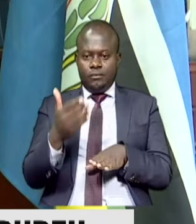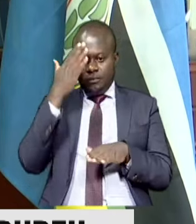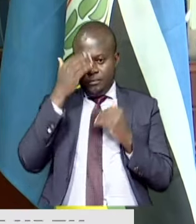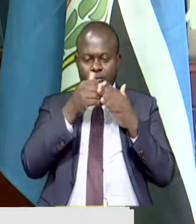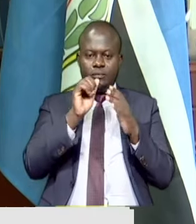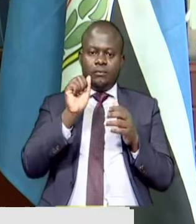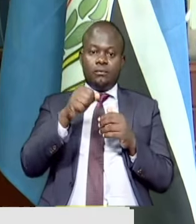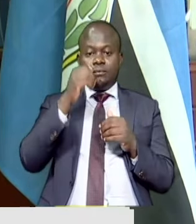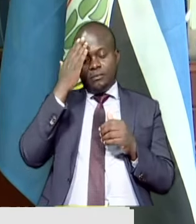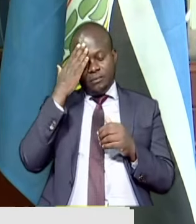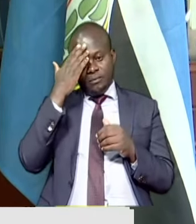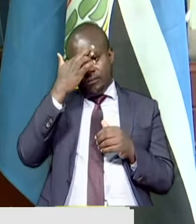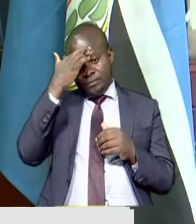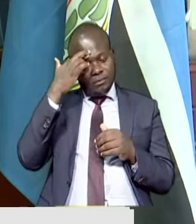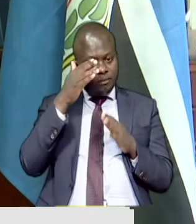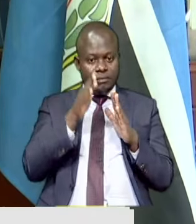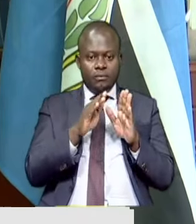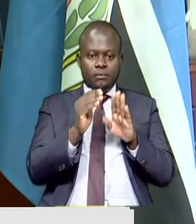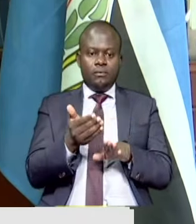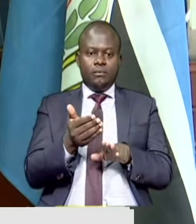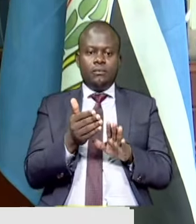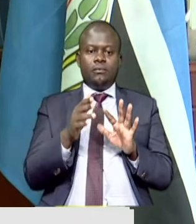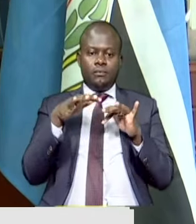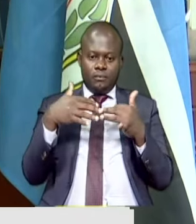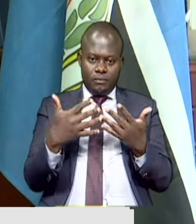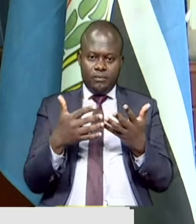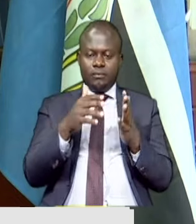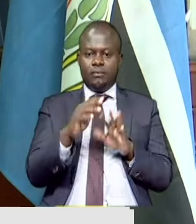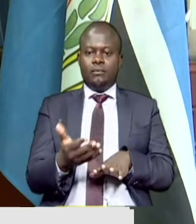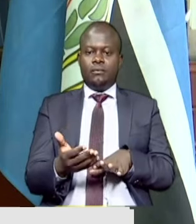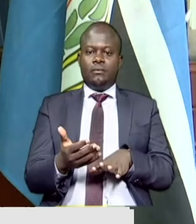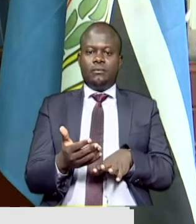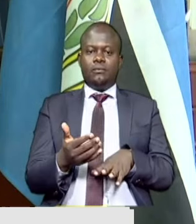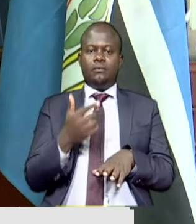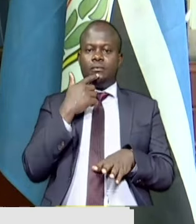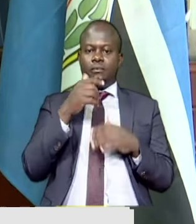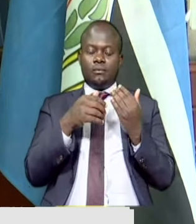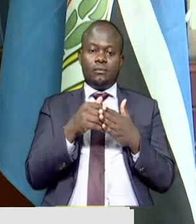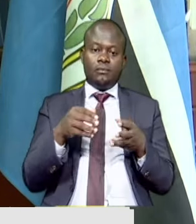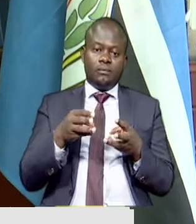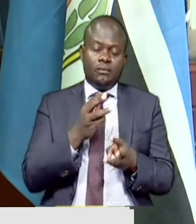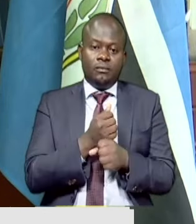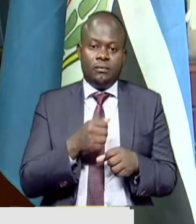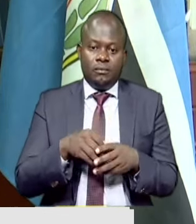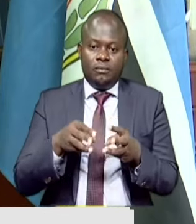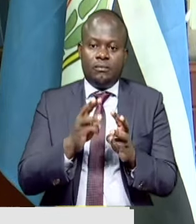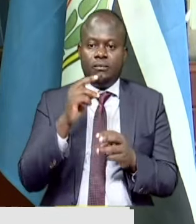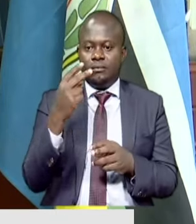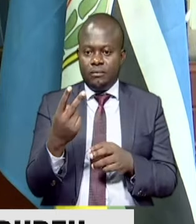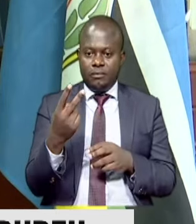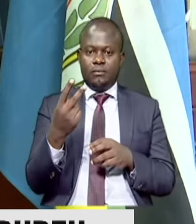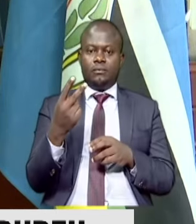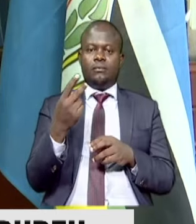bamenye icyishe umuntu ndetse n'uburyo yapfuye. Hakaba rero hari autopsy z'uburyo bubiri. Hari